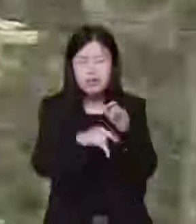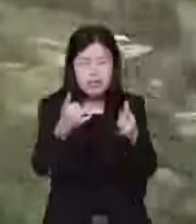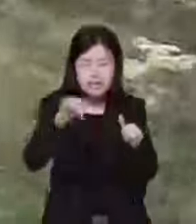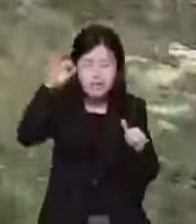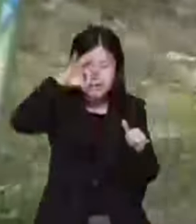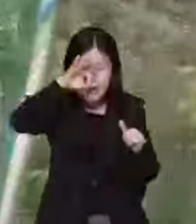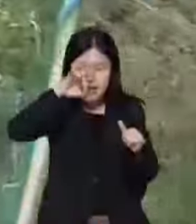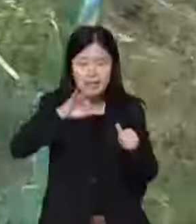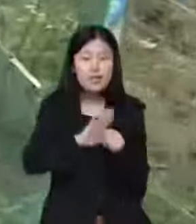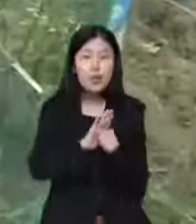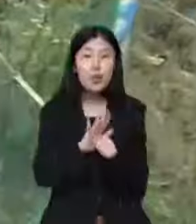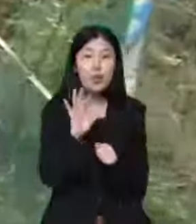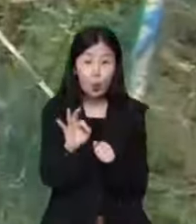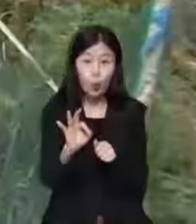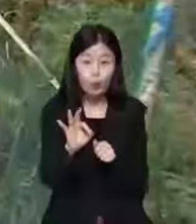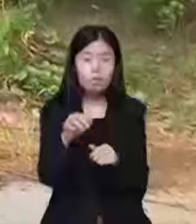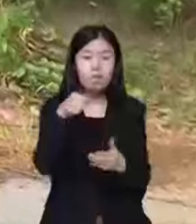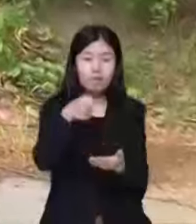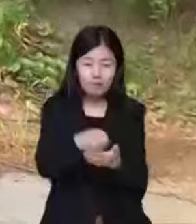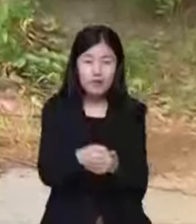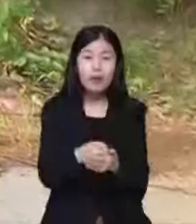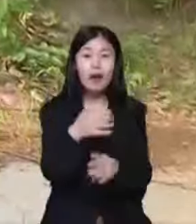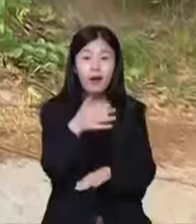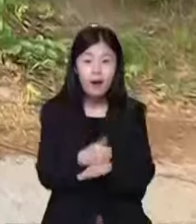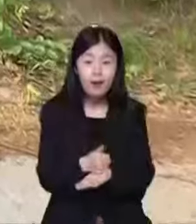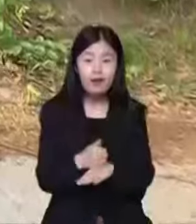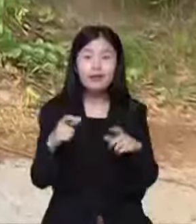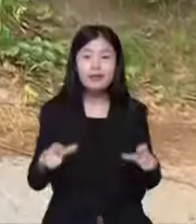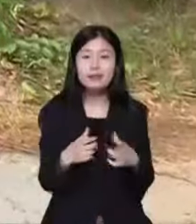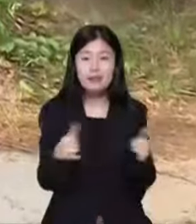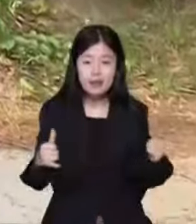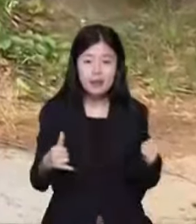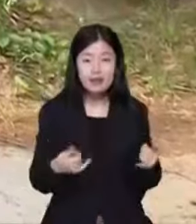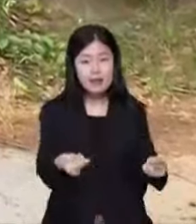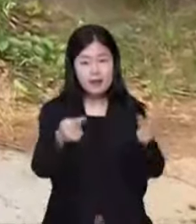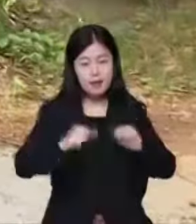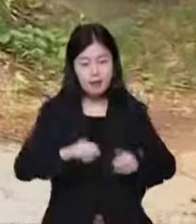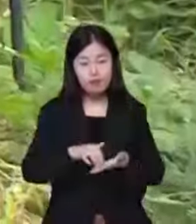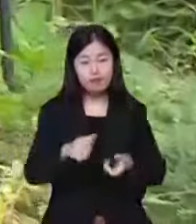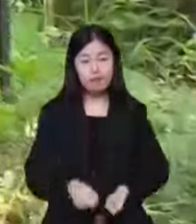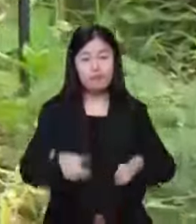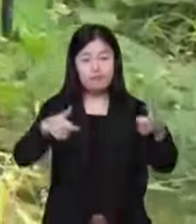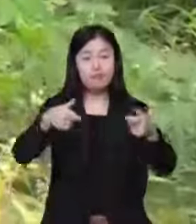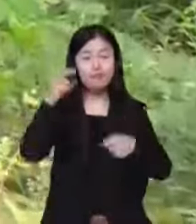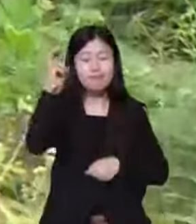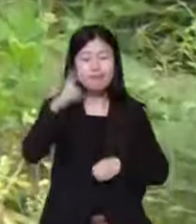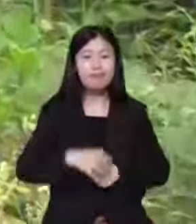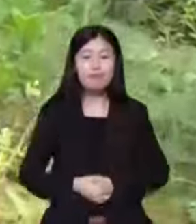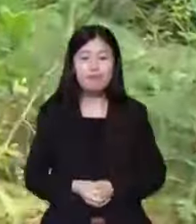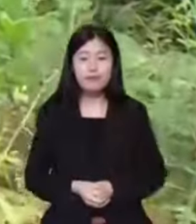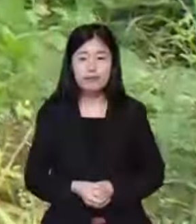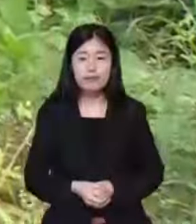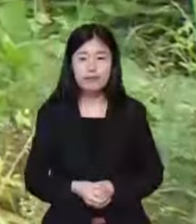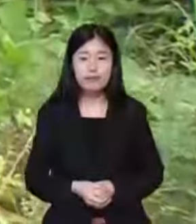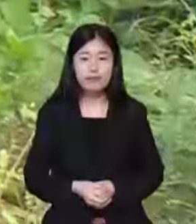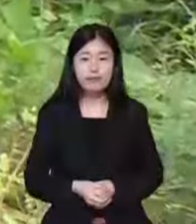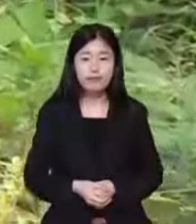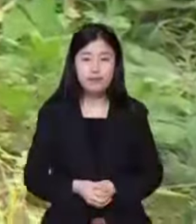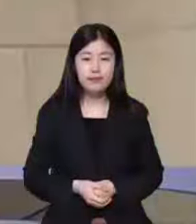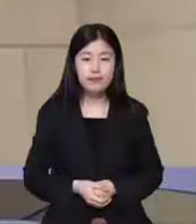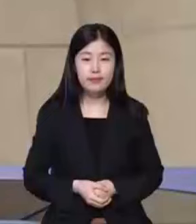도입하면서 지역 실정에 맞는 주민 참여형 치안 활동도 확산될 전망입니다. KBC